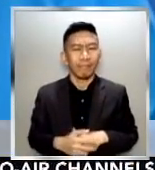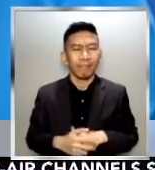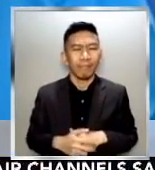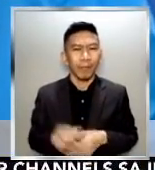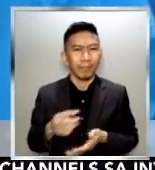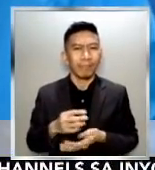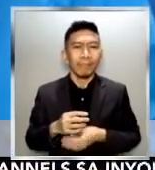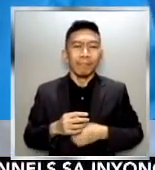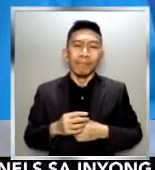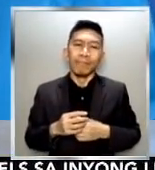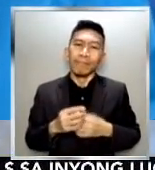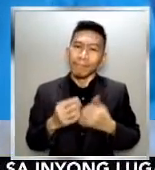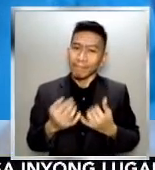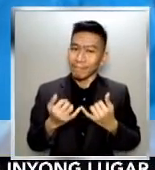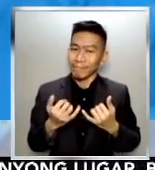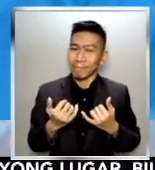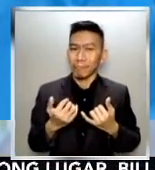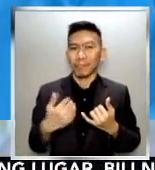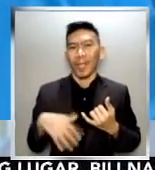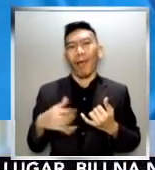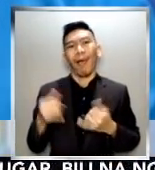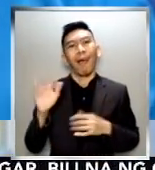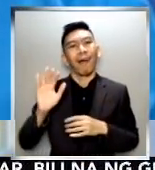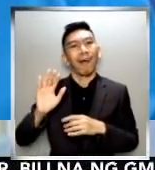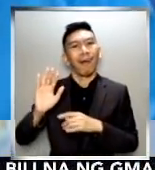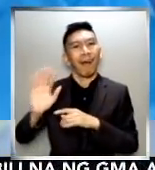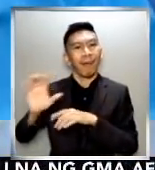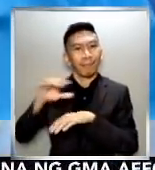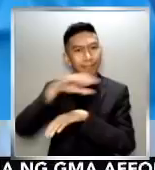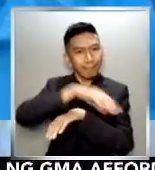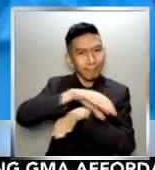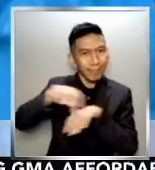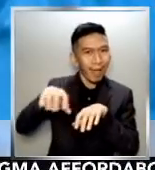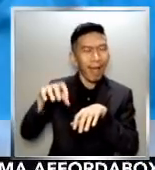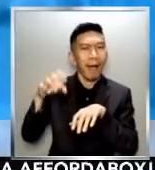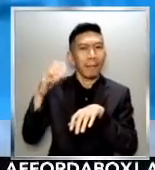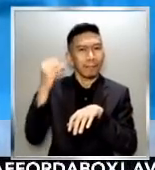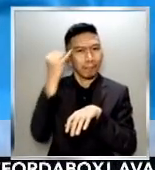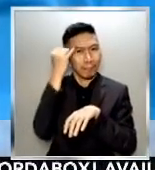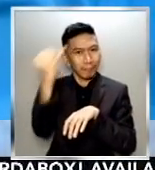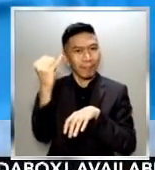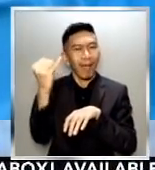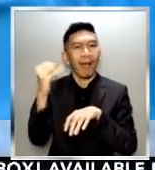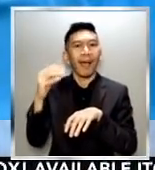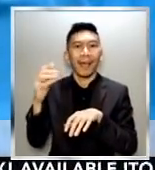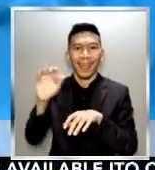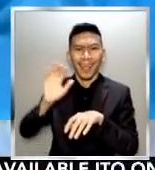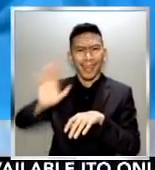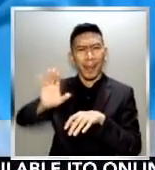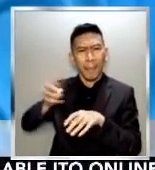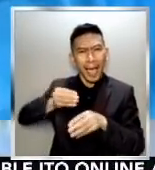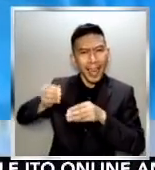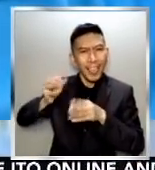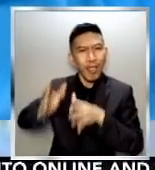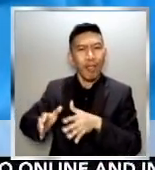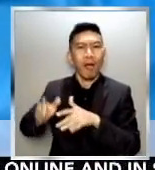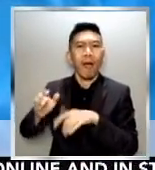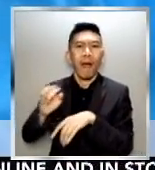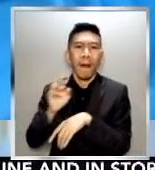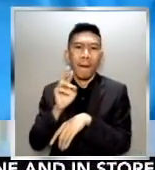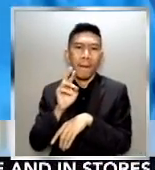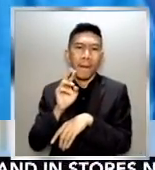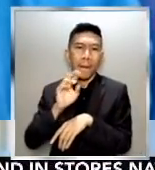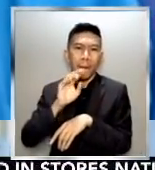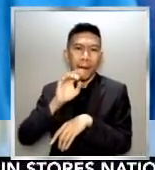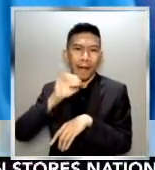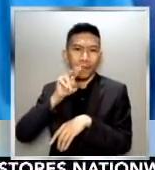Buti na lang, naisipan ng kanyang kapitbahay at ngayon manager na si Raymundo Javier na magsagawa ng online concert si